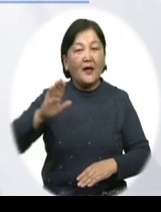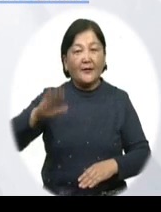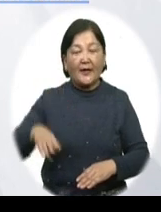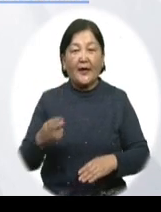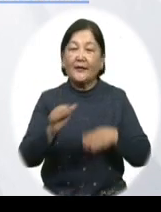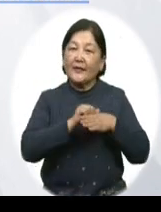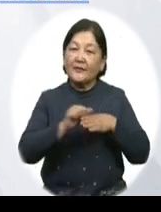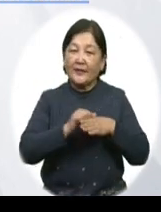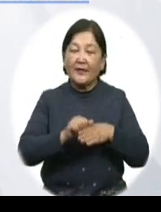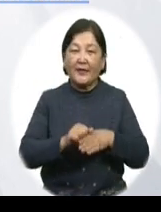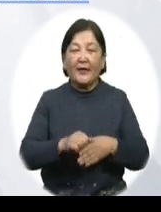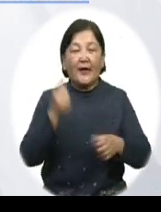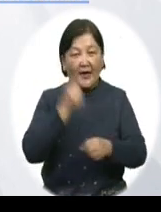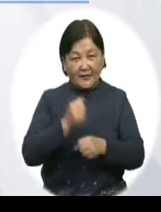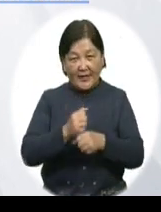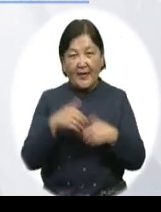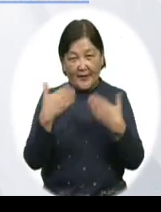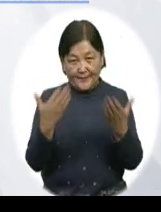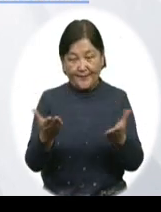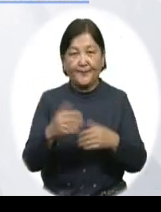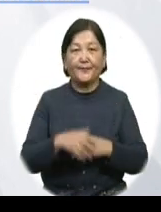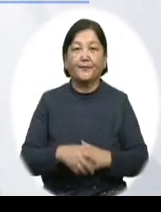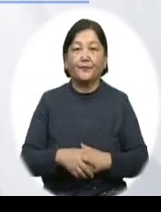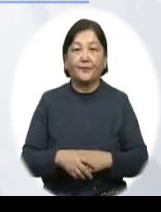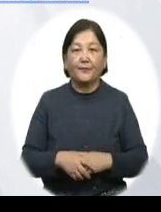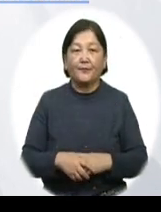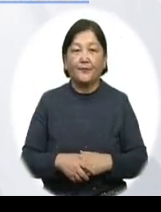дараах дасгалыг ажиллаарай.